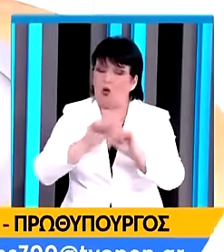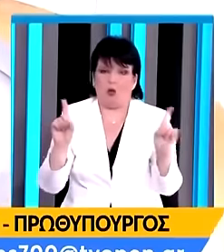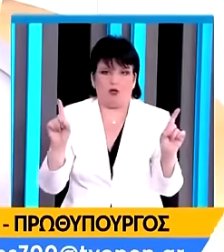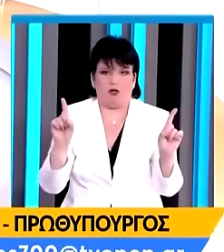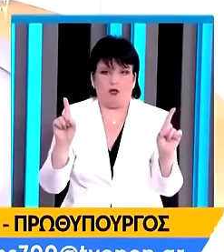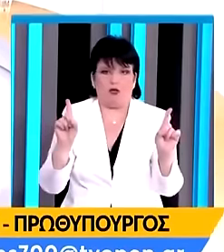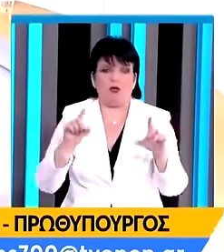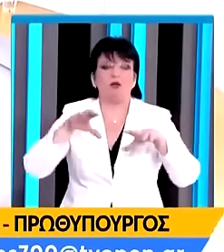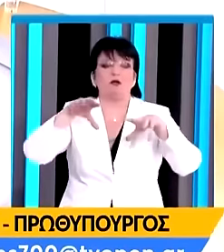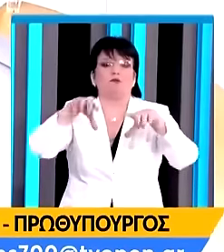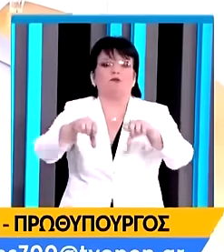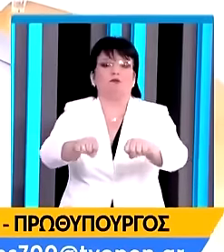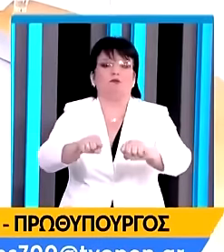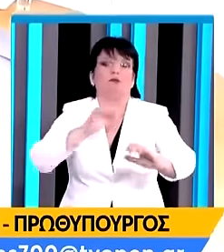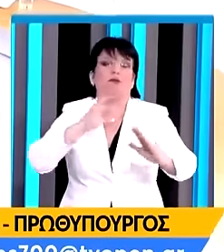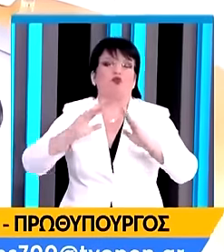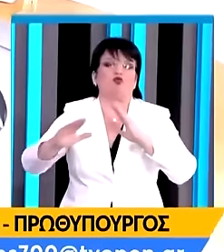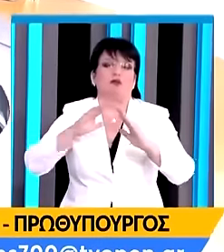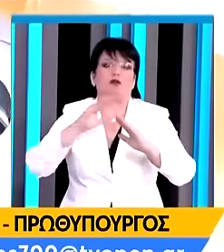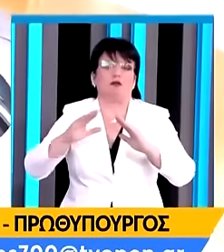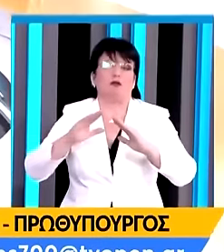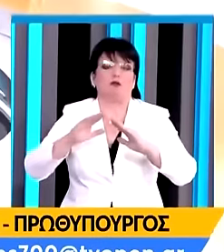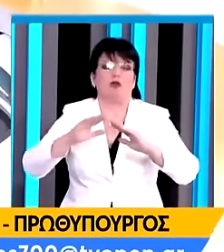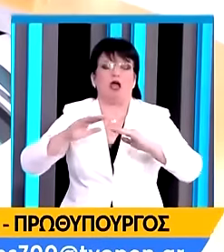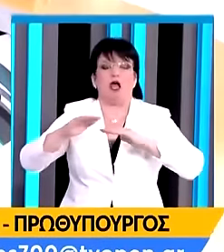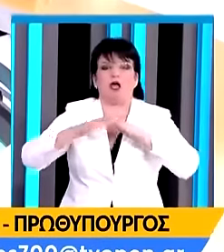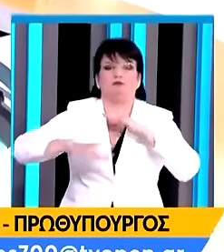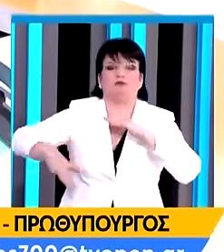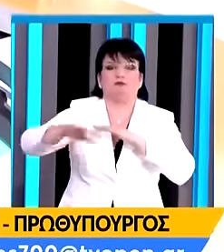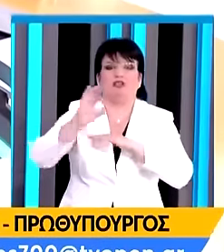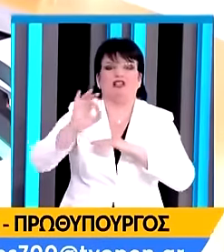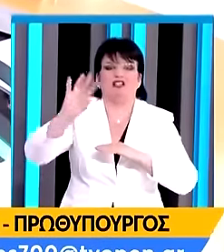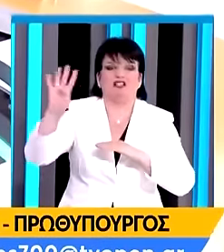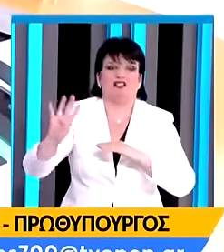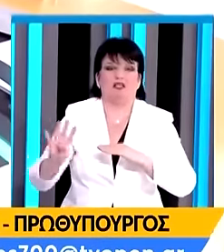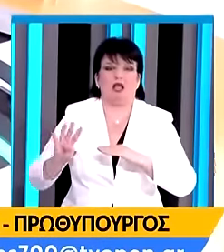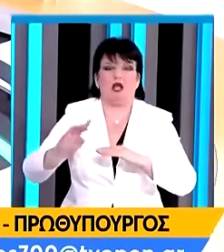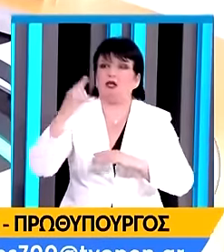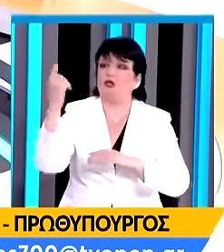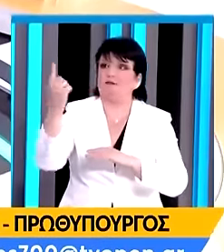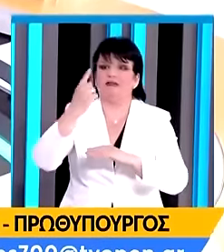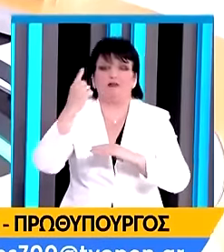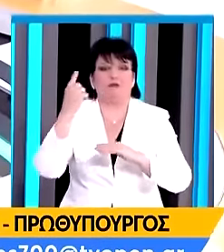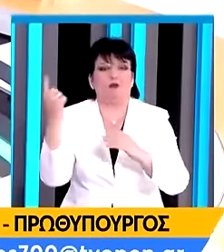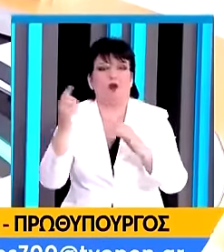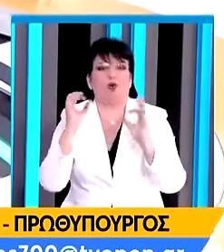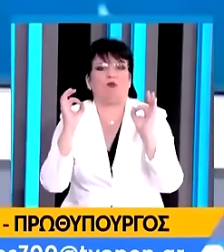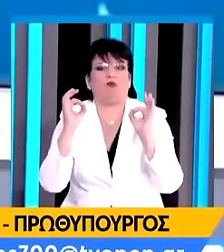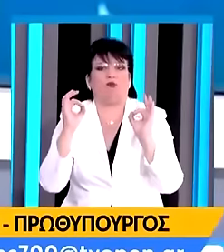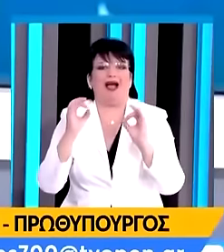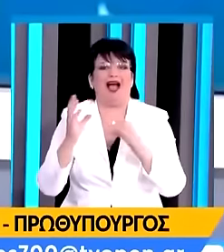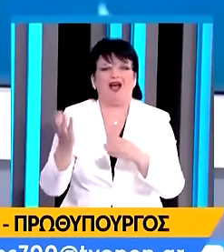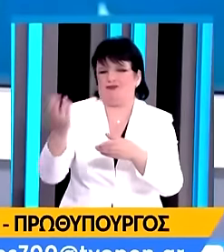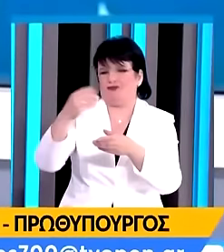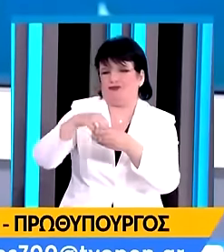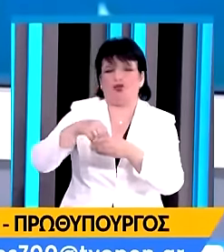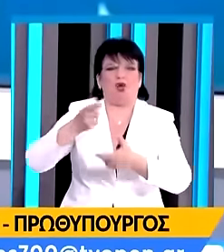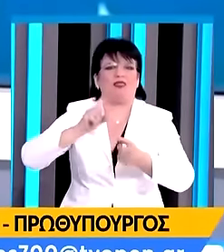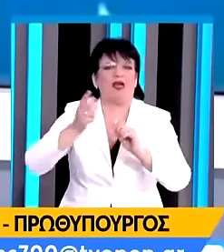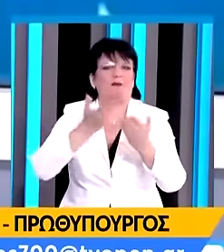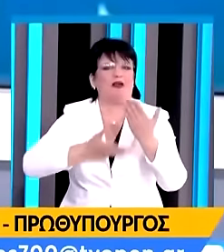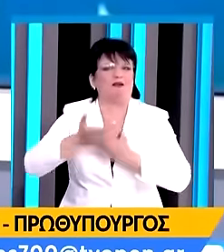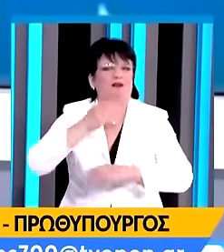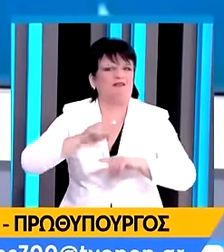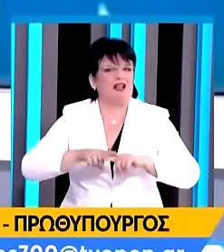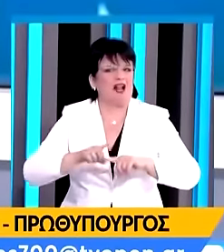άσκηση κυριαρχίας και προστασίας των ζωνών κοντά στα νησιά μας και του φυσικού μας περιβάλλοντος δεν είναι αντικείμενο διαπραγμάτευσης. Η